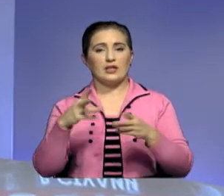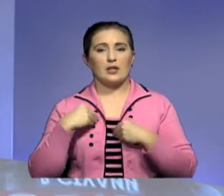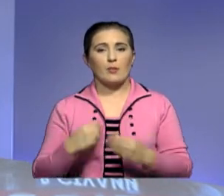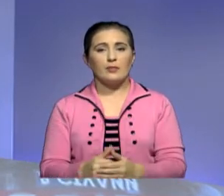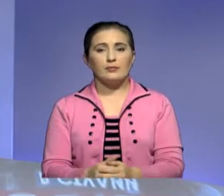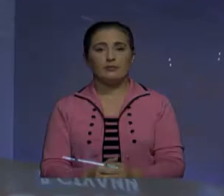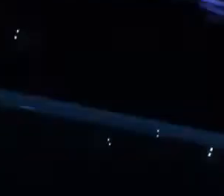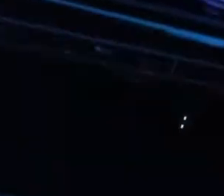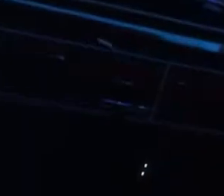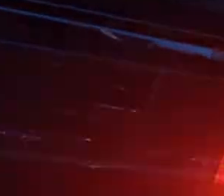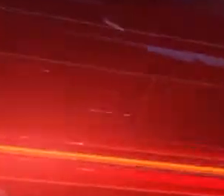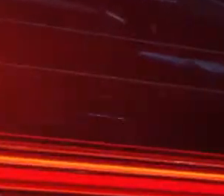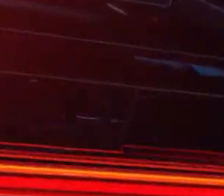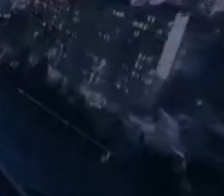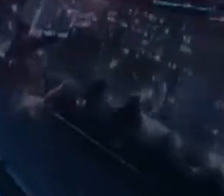нами